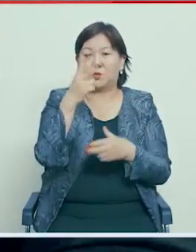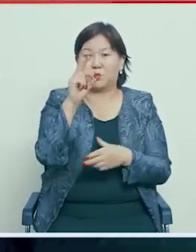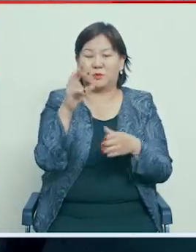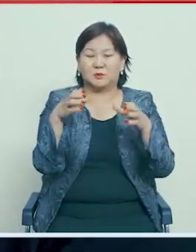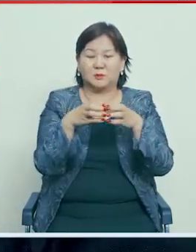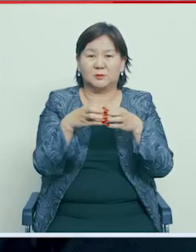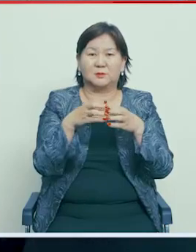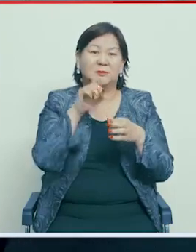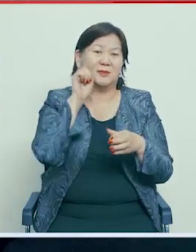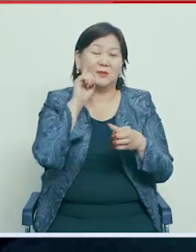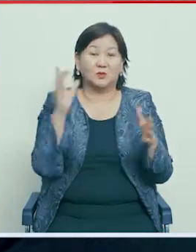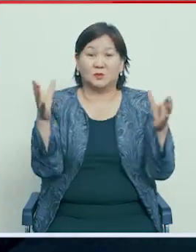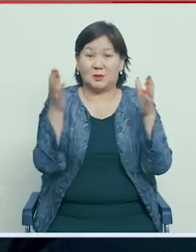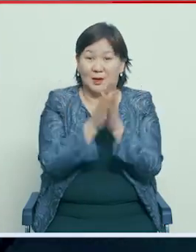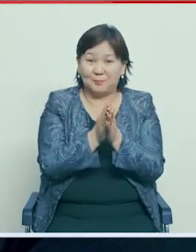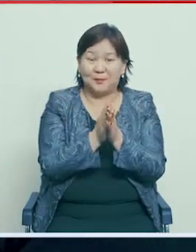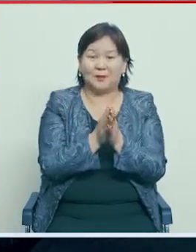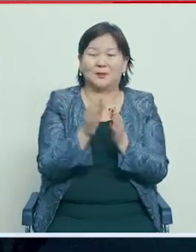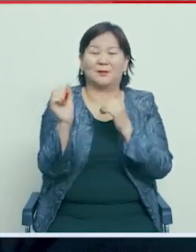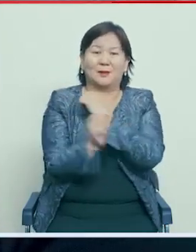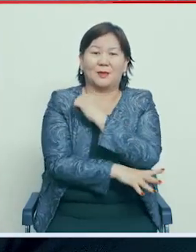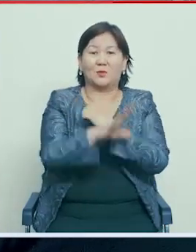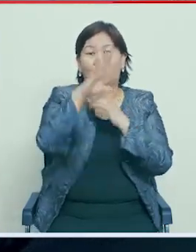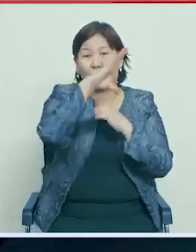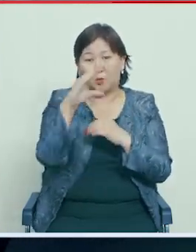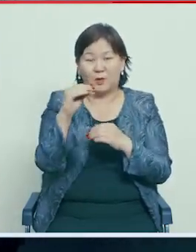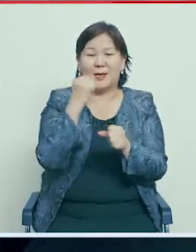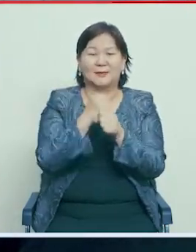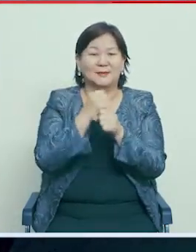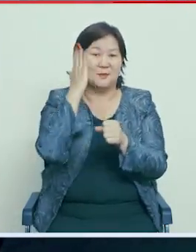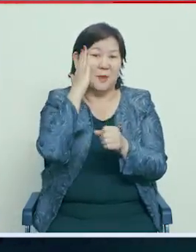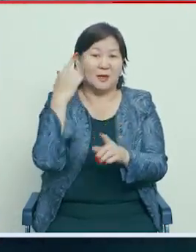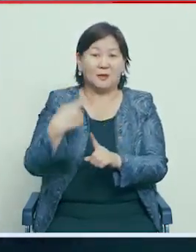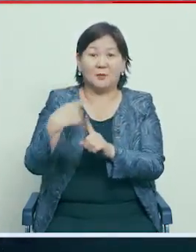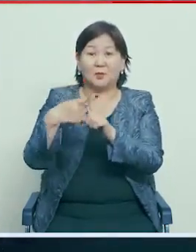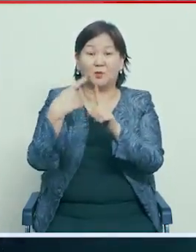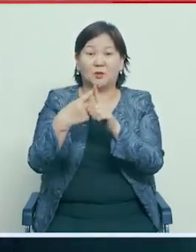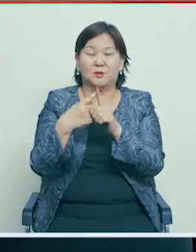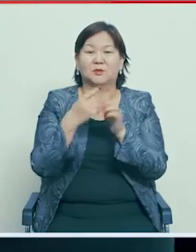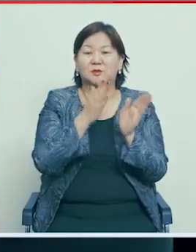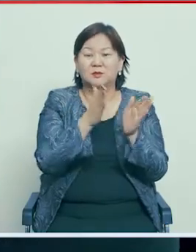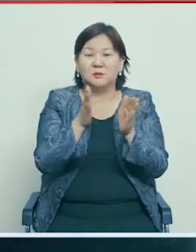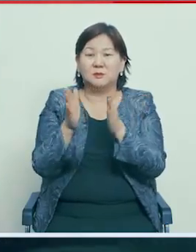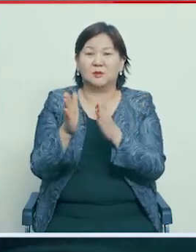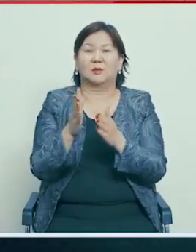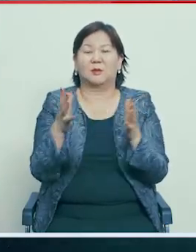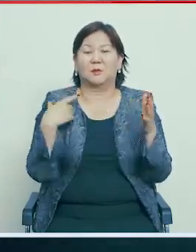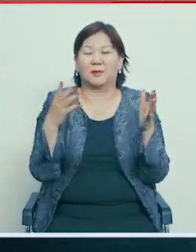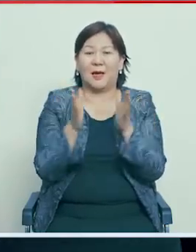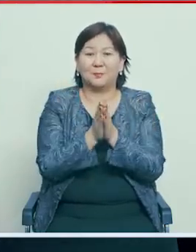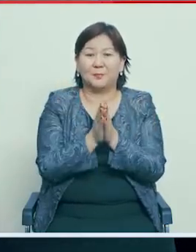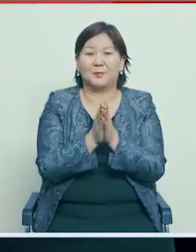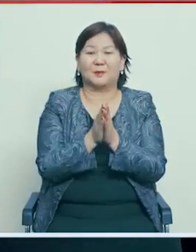30 залуучууд хамтраад ядуурлыг бууруулах ажлын байрыг нэмэгдүүлэх гэсэн сэдвтэйгээр ингээд бид нар